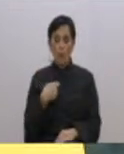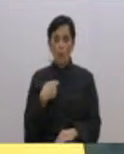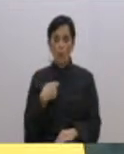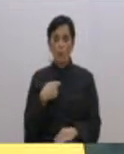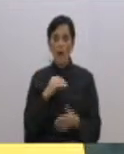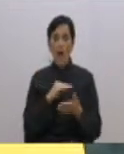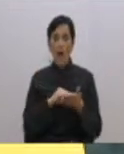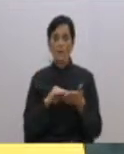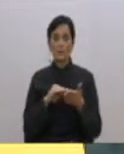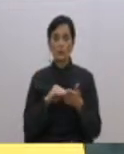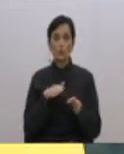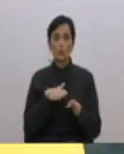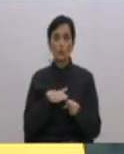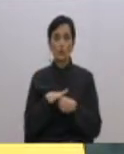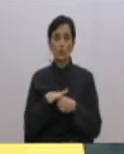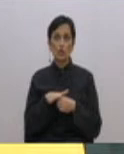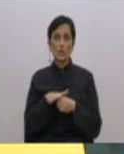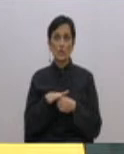ავტორშემსრულებელთა